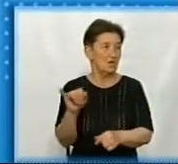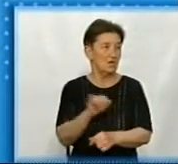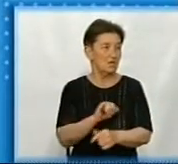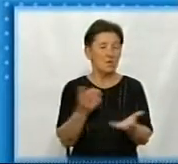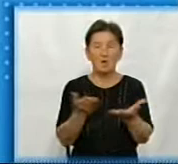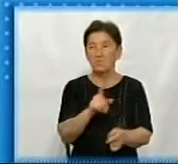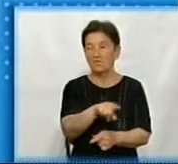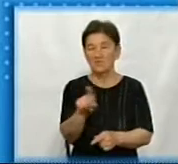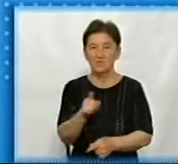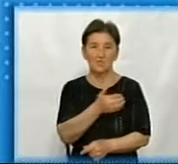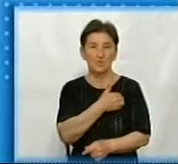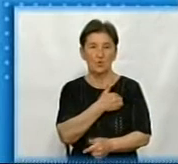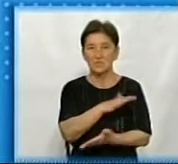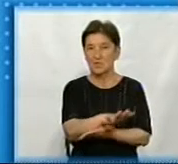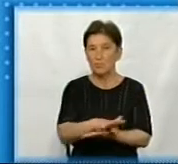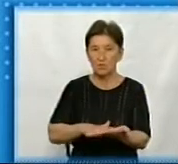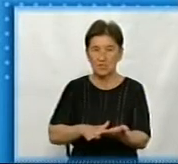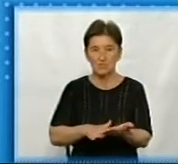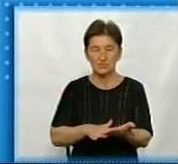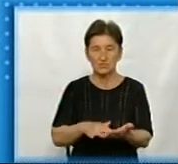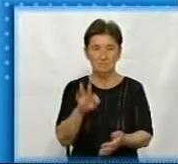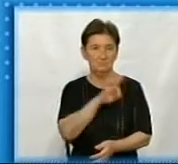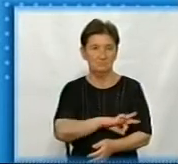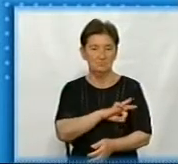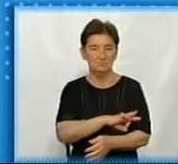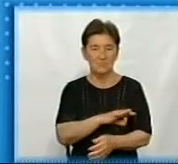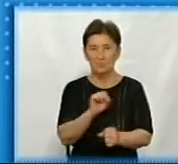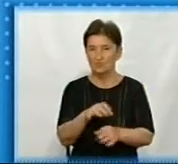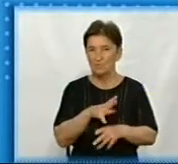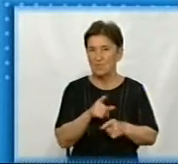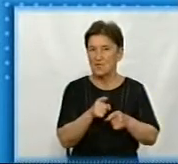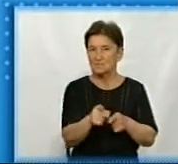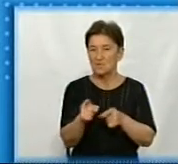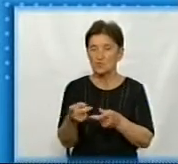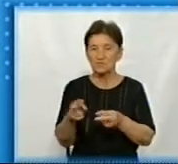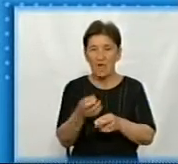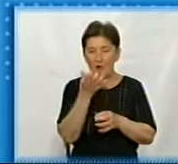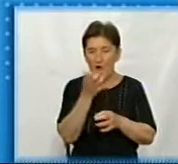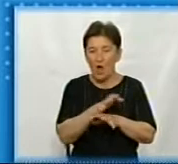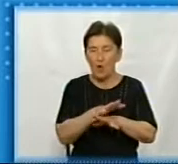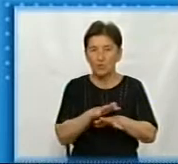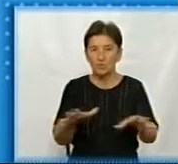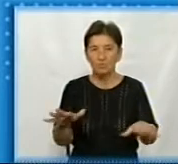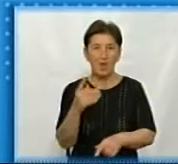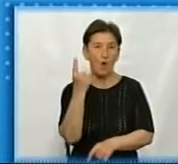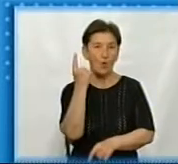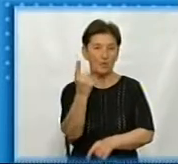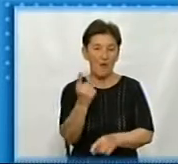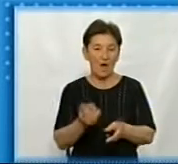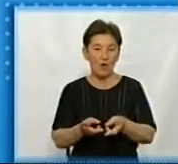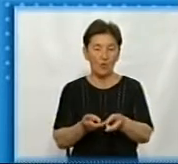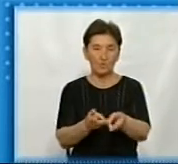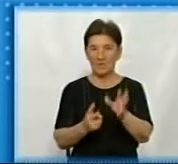би вони захотіли в подальшому розпоряджатися цим майном. Це була велика загроза для отоплення, тому що одна із котелень отоплювала